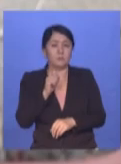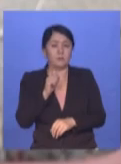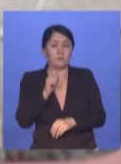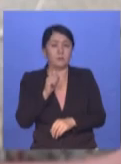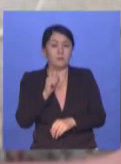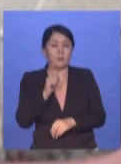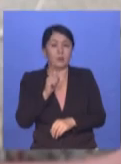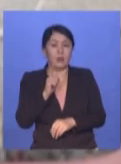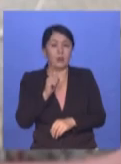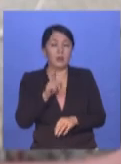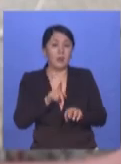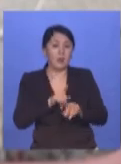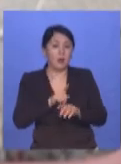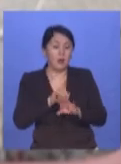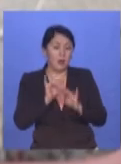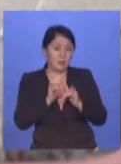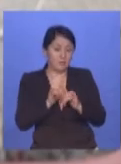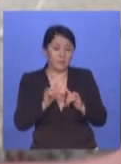дәріптеу